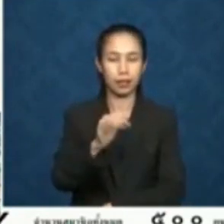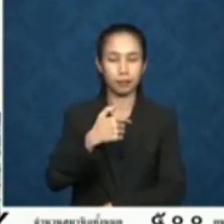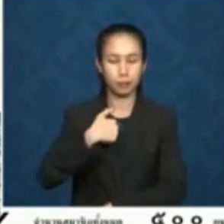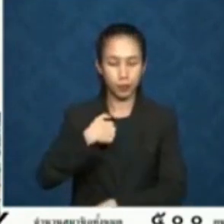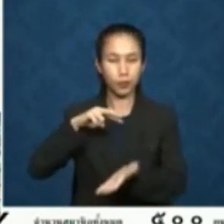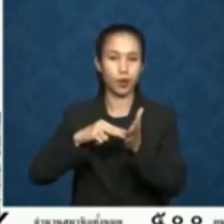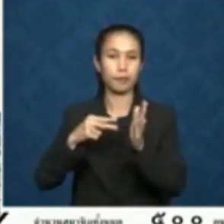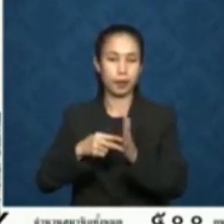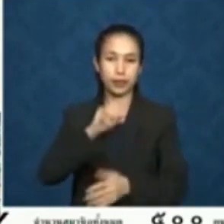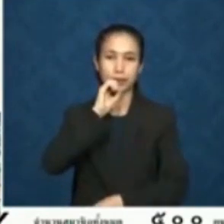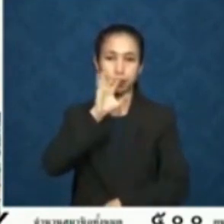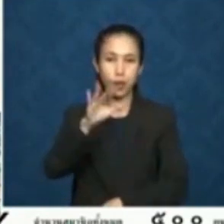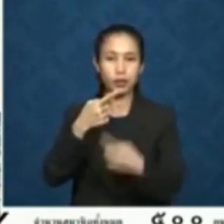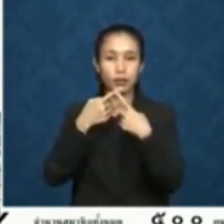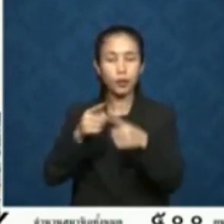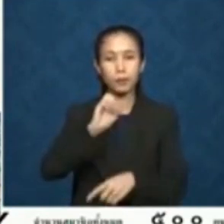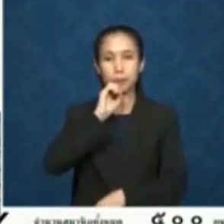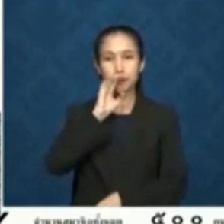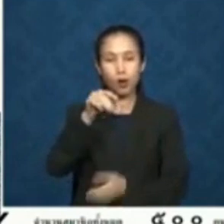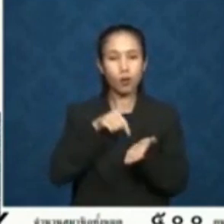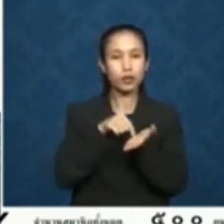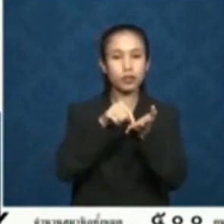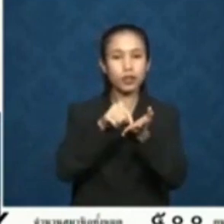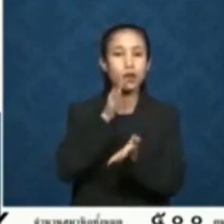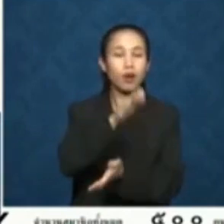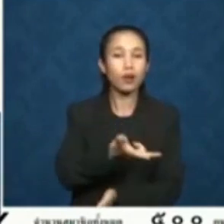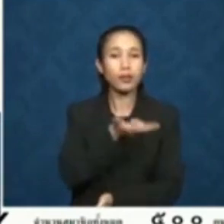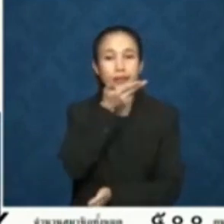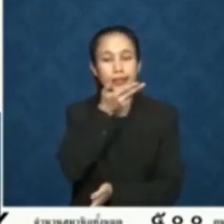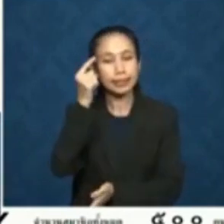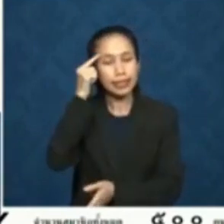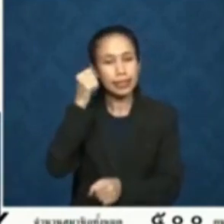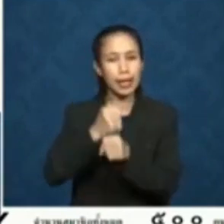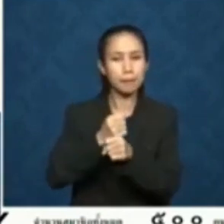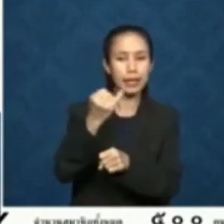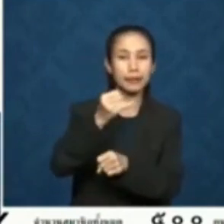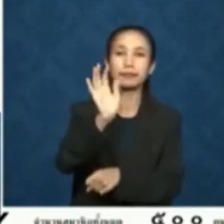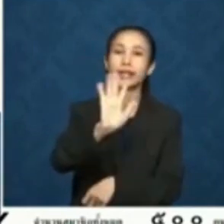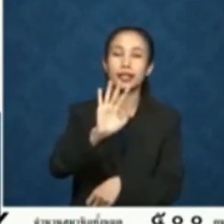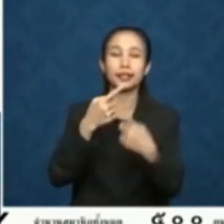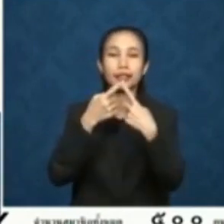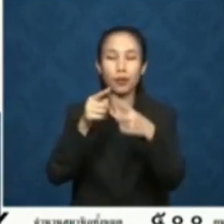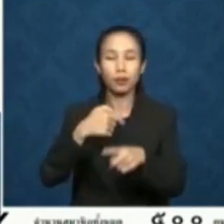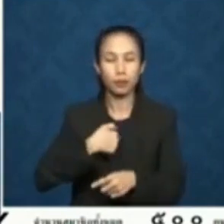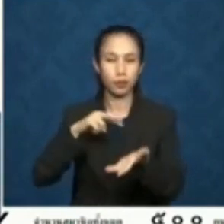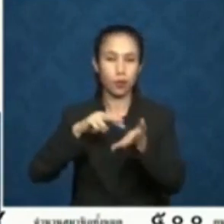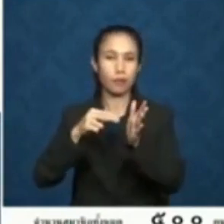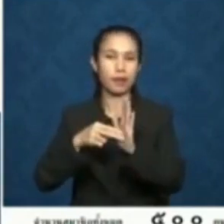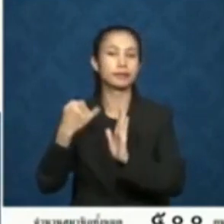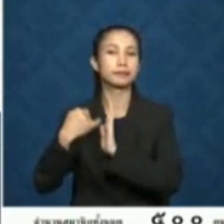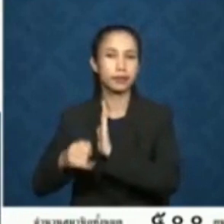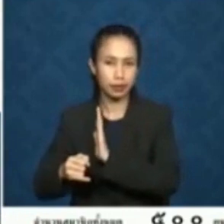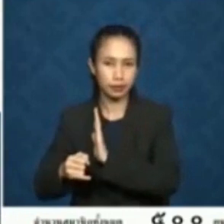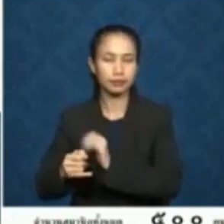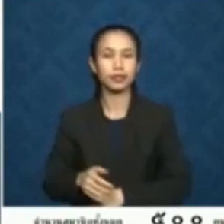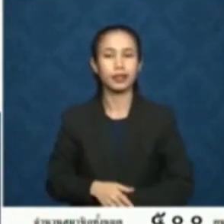ผากินนี่คือสิ่งที่ผมสื่อสารครับไม่ใช่ไปบอกว่าร่างนะครับของท่านอนุทินนั้นเป็นร่างสุกเอาเผากินไม่ใช่ครับฉะ